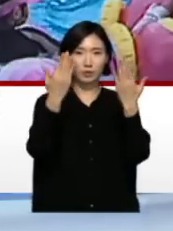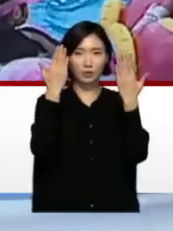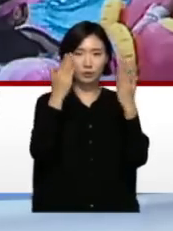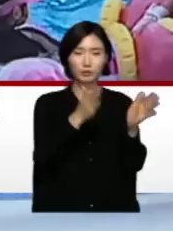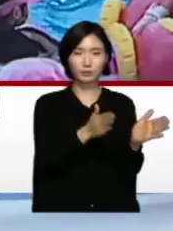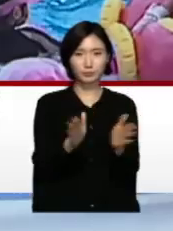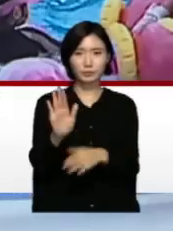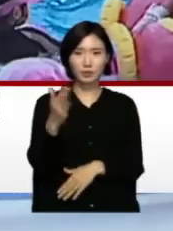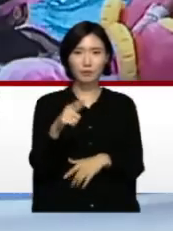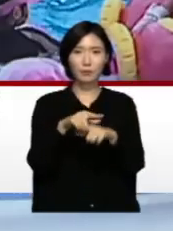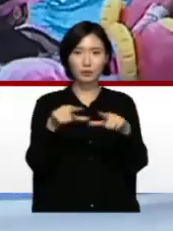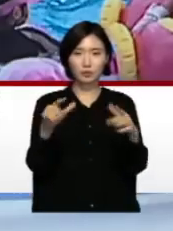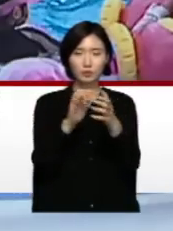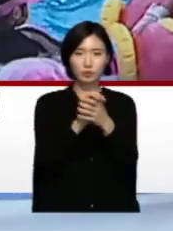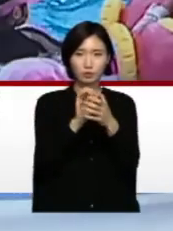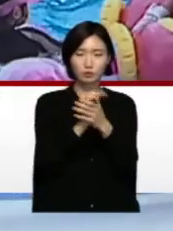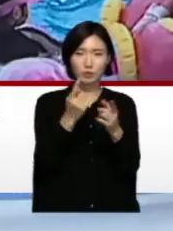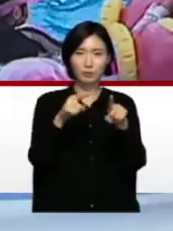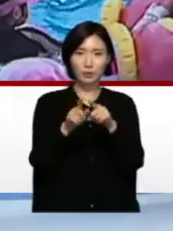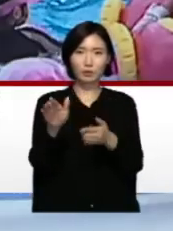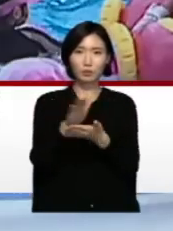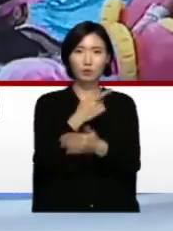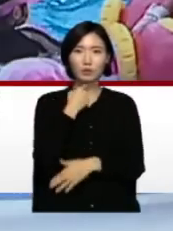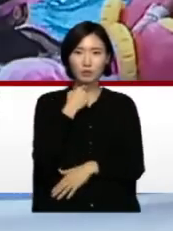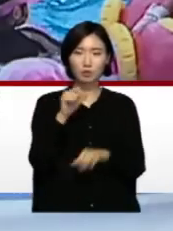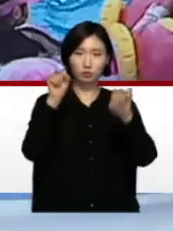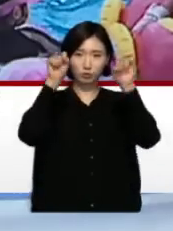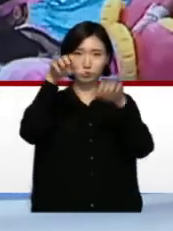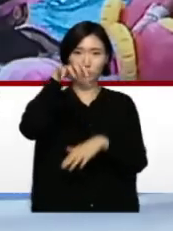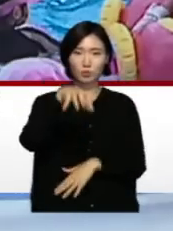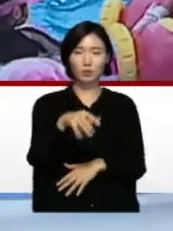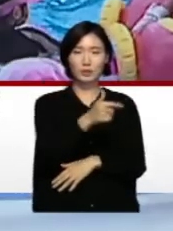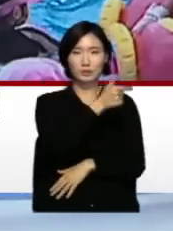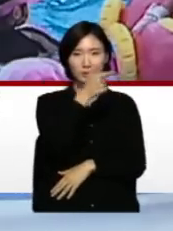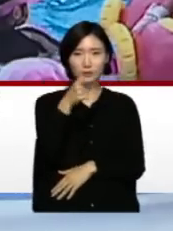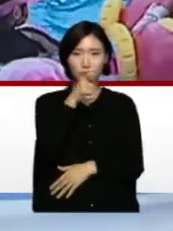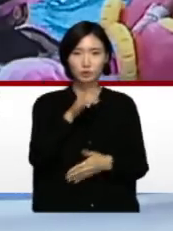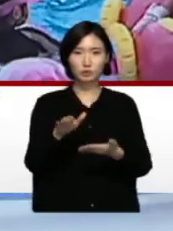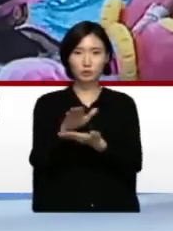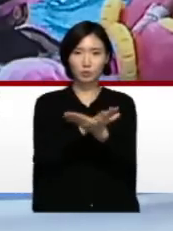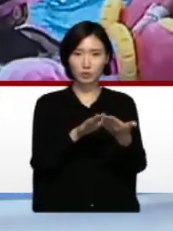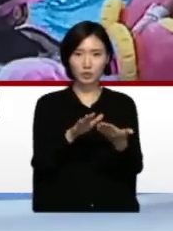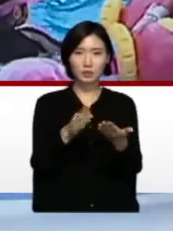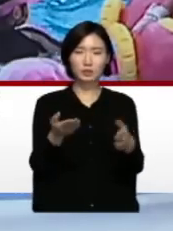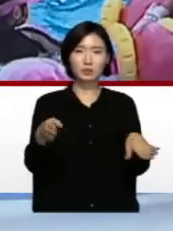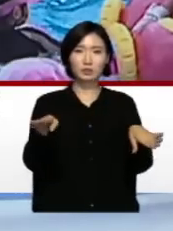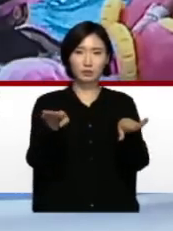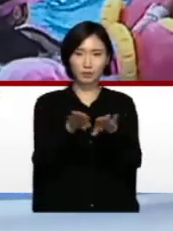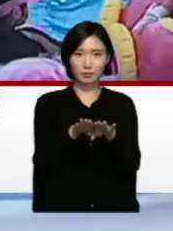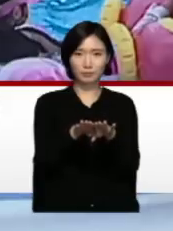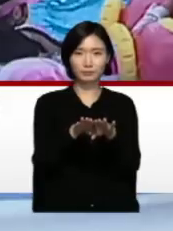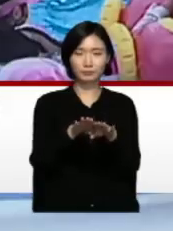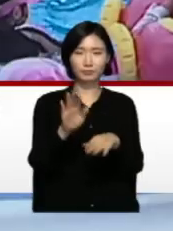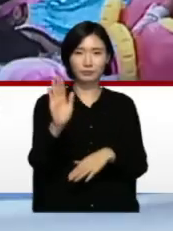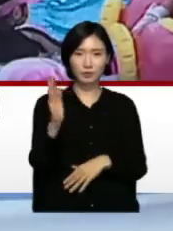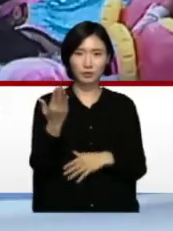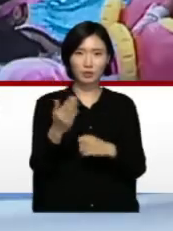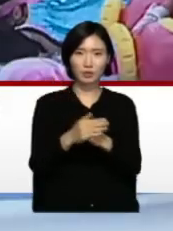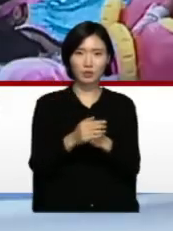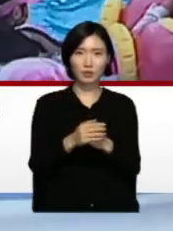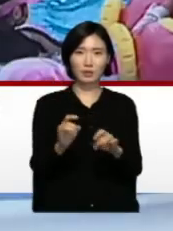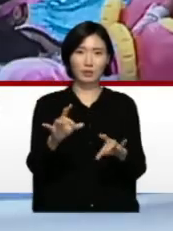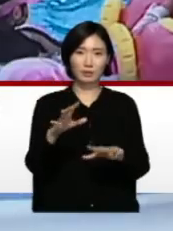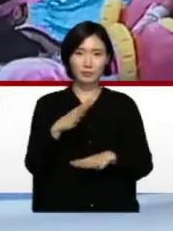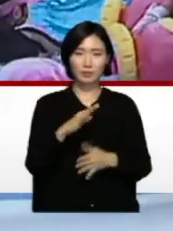마련됐습니다. 평소 친구들과 뛰어놀던 학교 운동장이 커다란 수영장으로 변신했습니다. 초등학교 운동장의